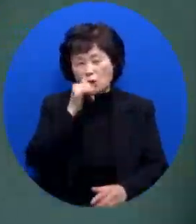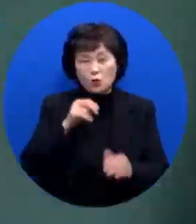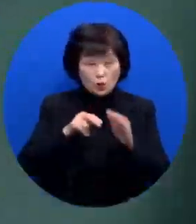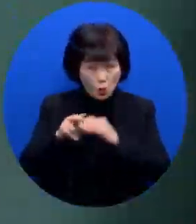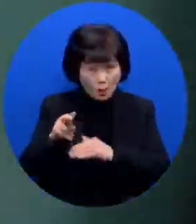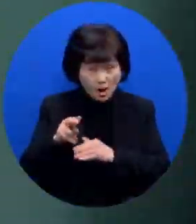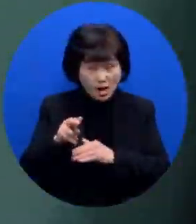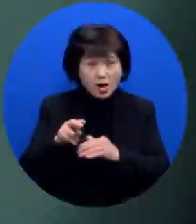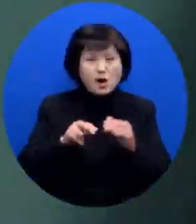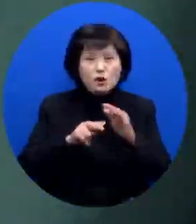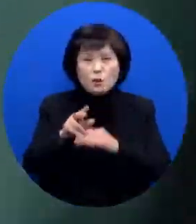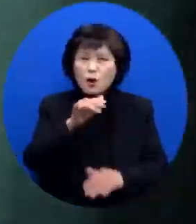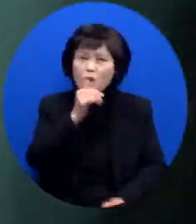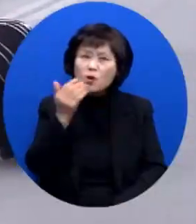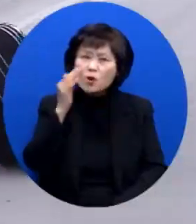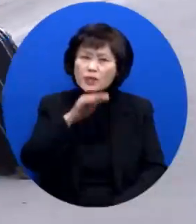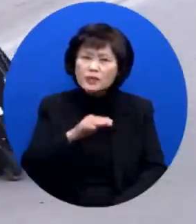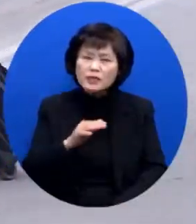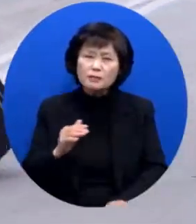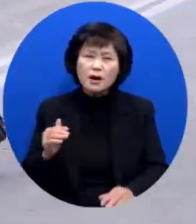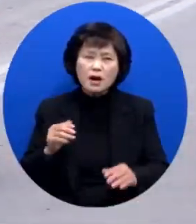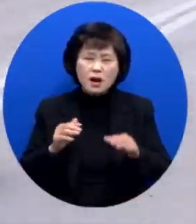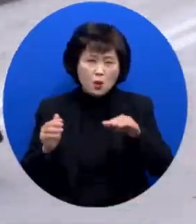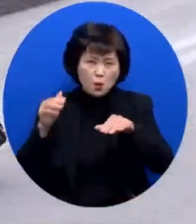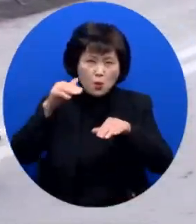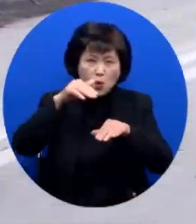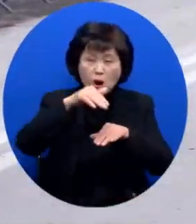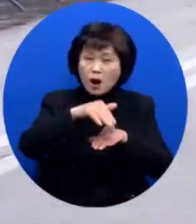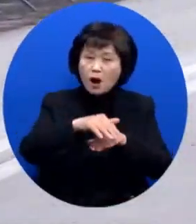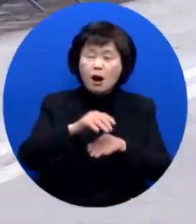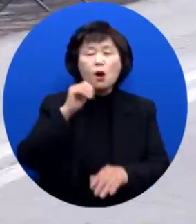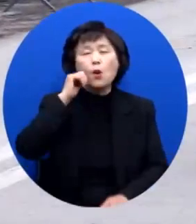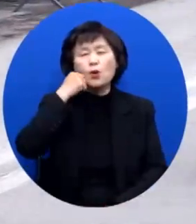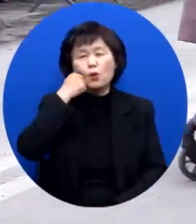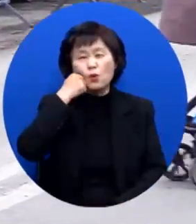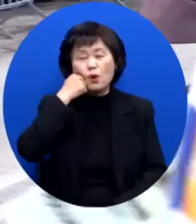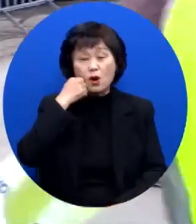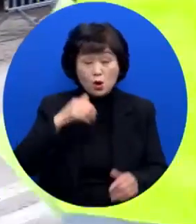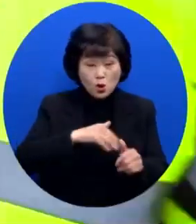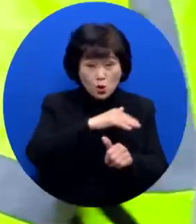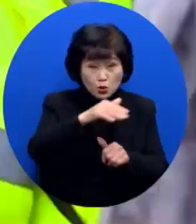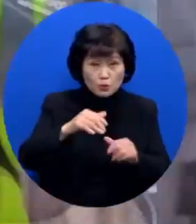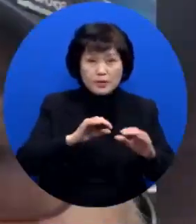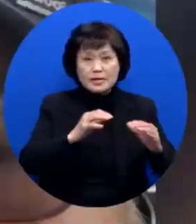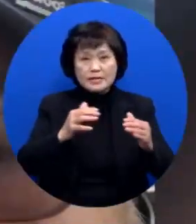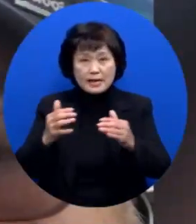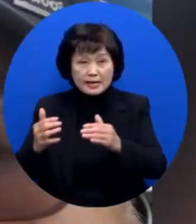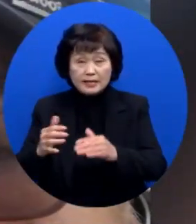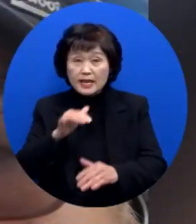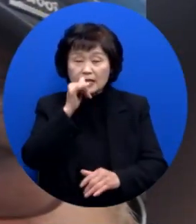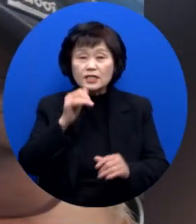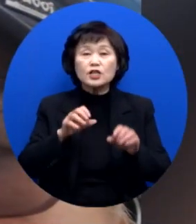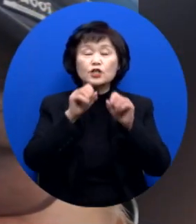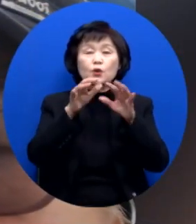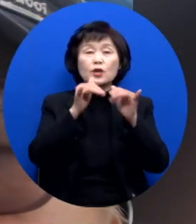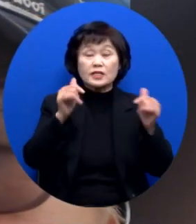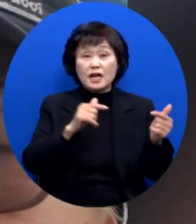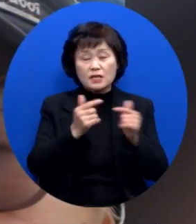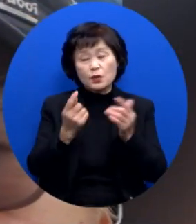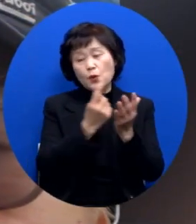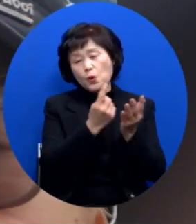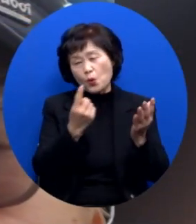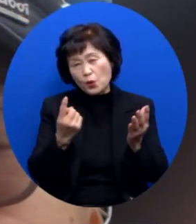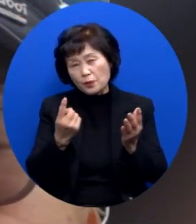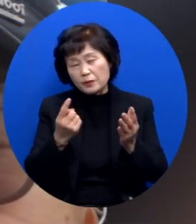비난길에 올랐지만 국경지대를 넘는 과정도 순탄치 않습니다. 주변 국가에 거주하는 선교사들은 고립된